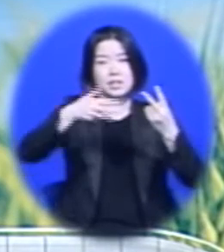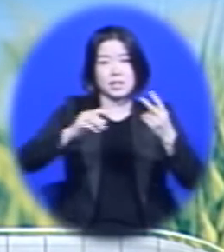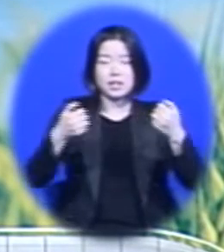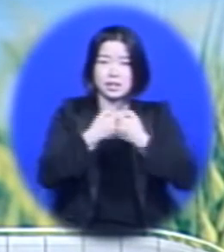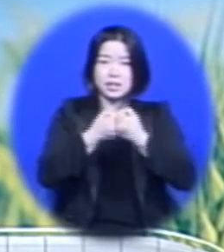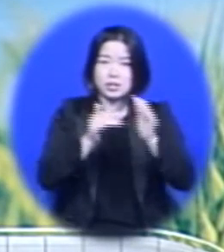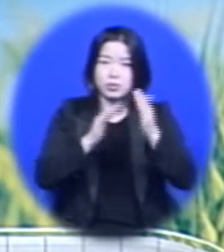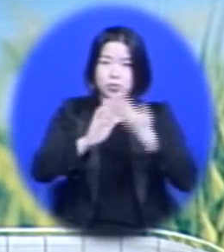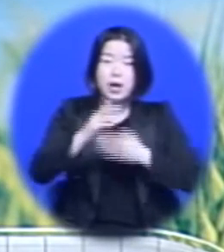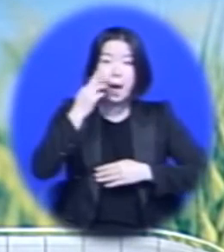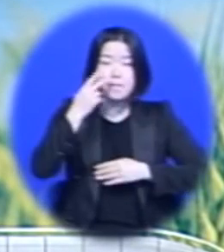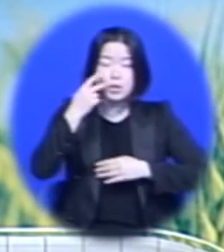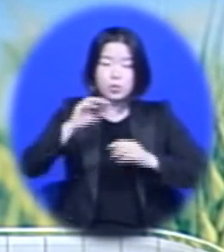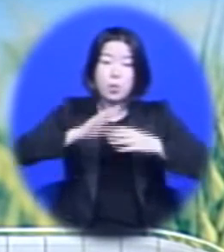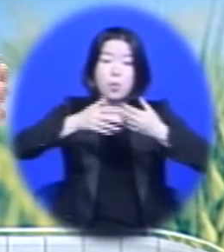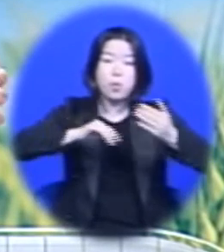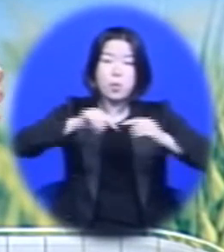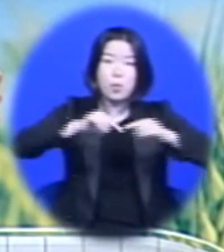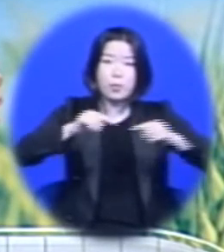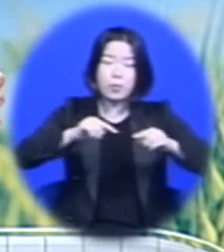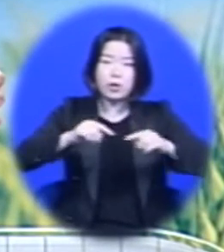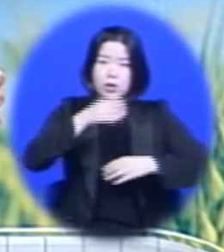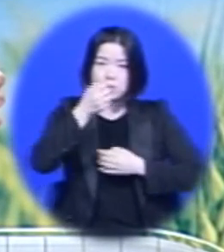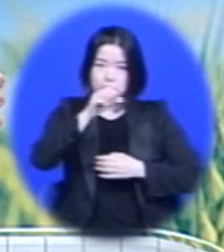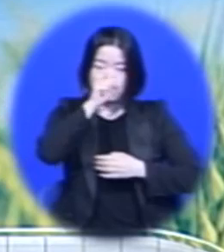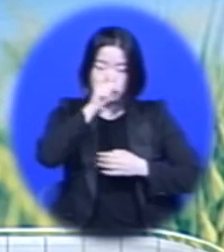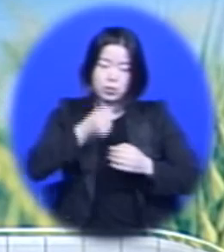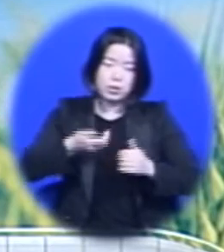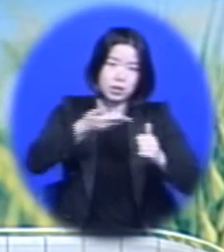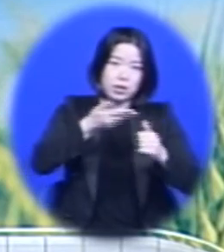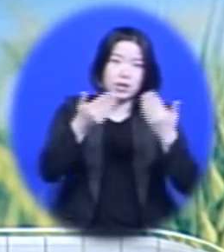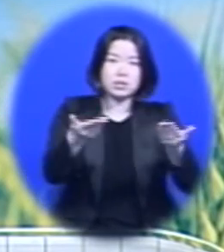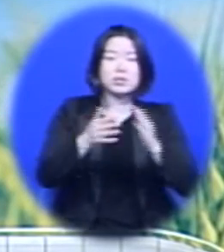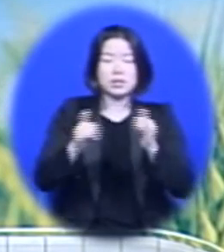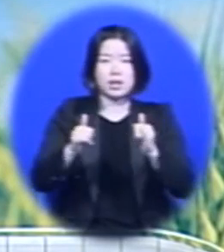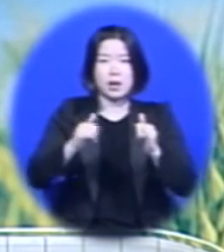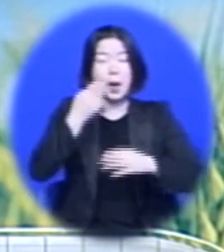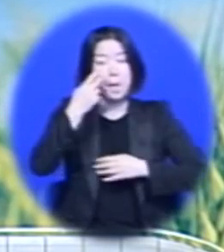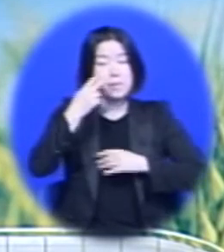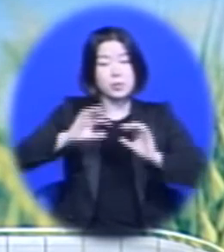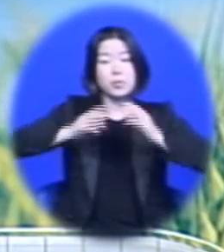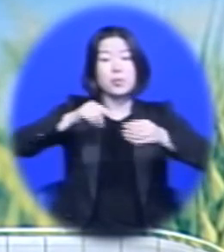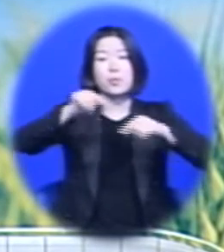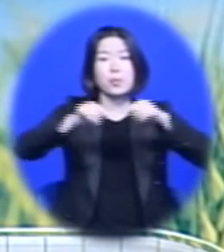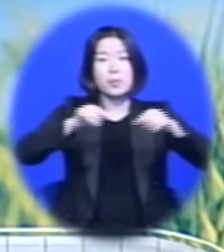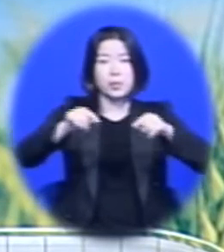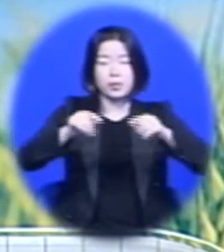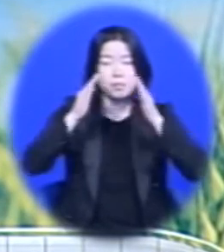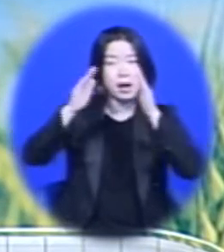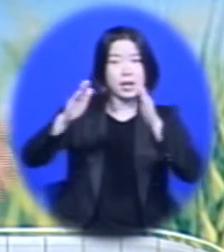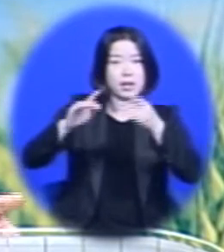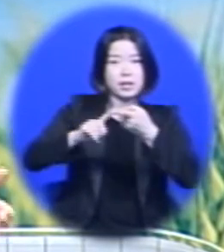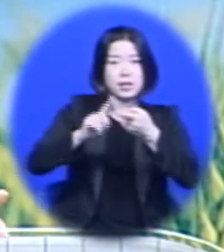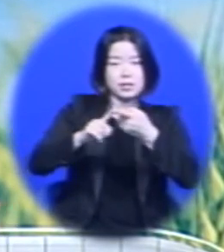미국의 외교 정책에 적지 않는 영향을 끼친, 미국 외교의 방향이 어떻게 가야 되는지를